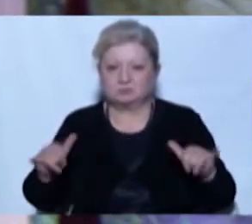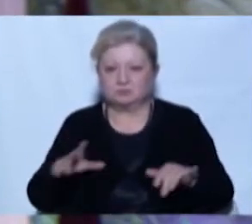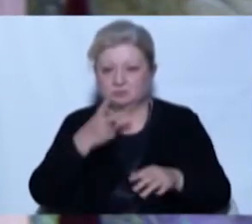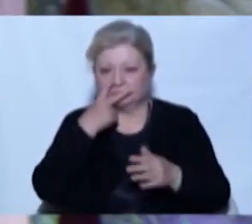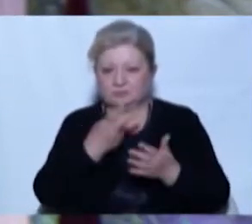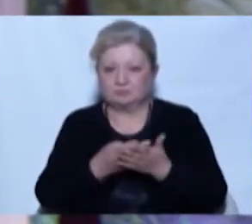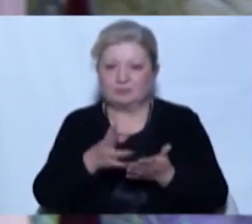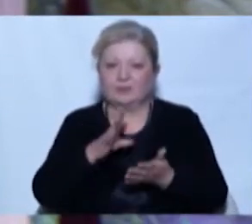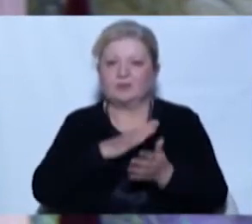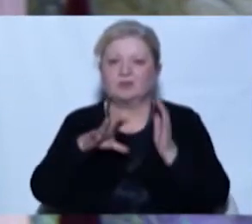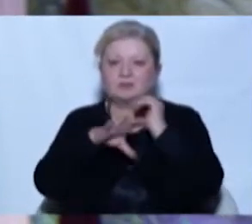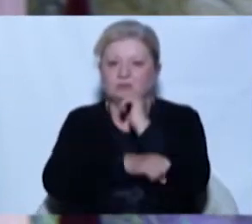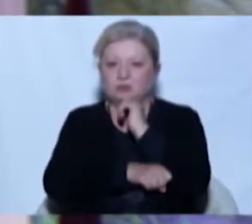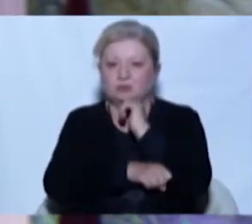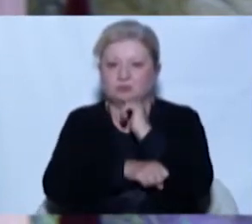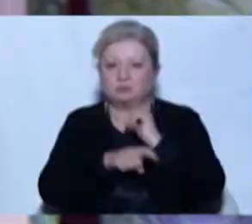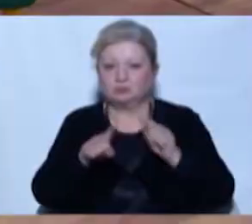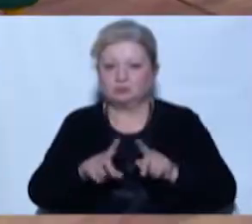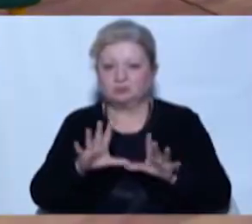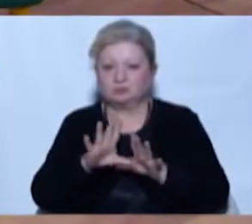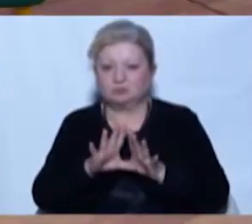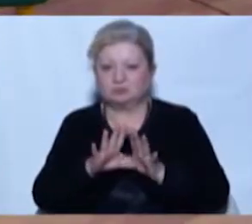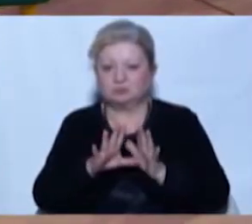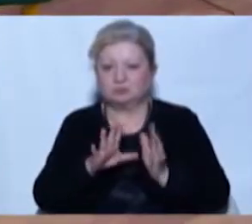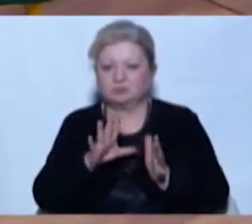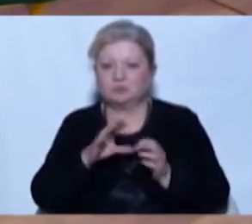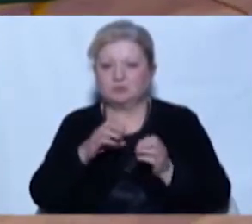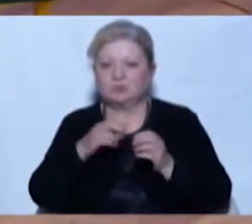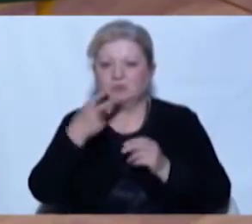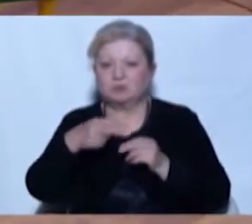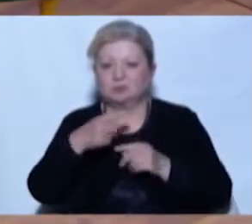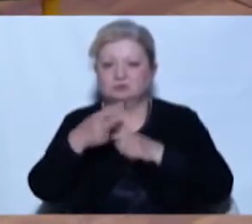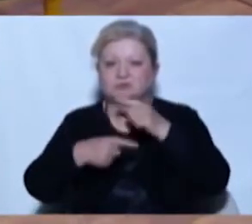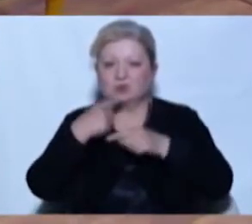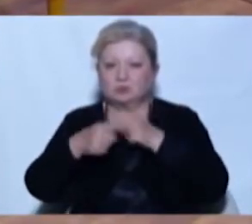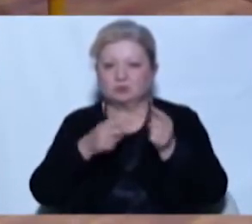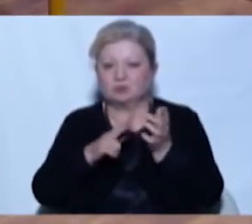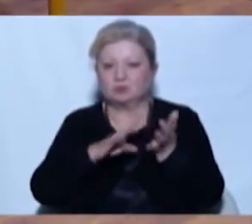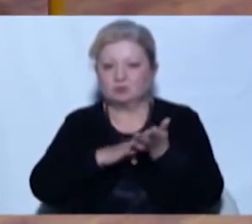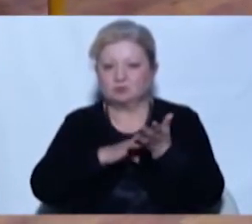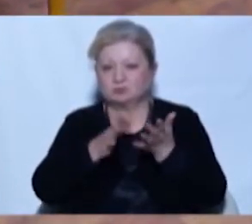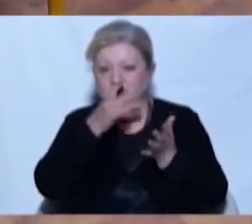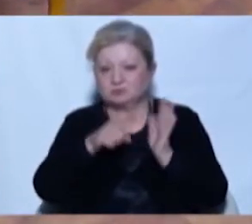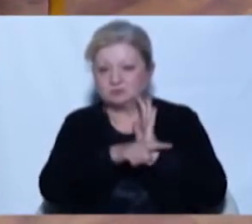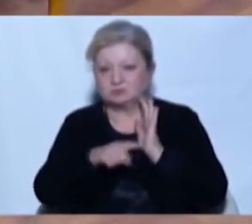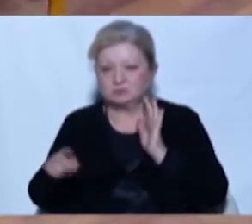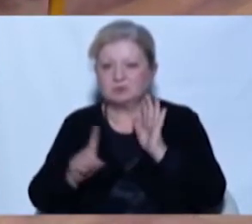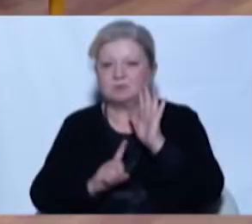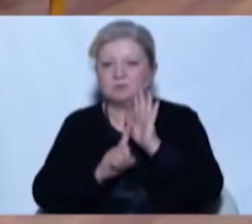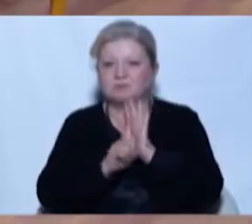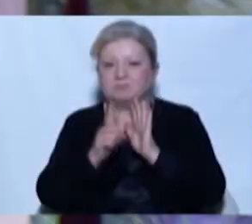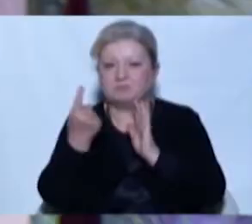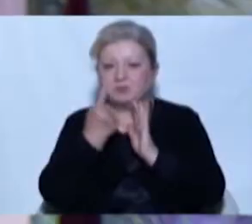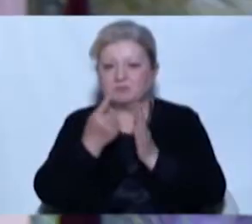და საბოლოო შედეგი კი იყო ის, რომ მე-20 საუკუნის 90-იანი წლების პირველ